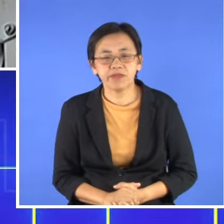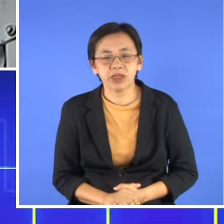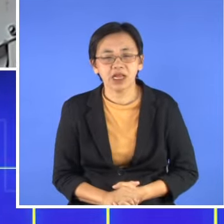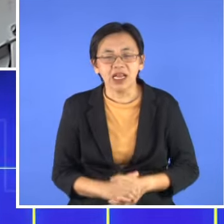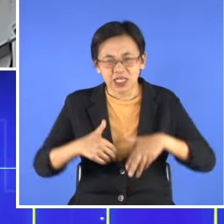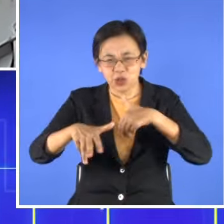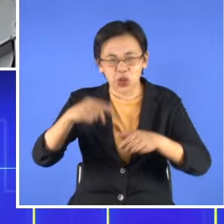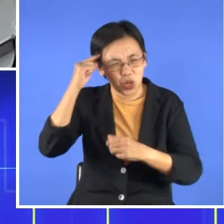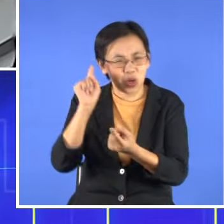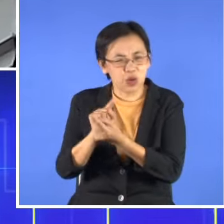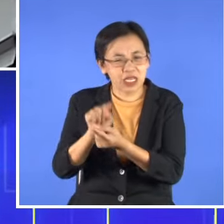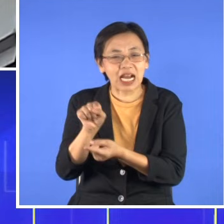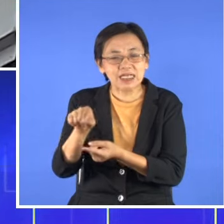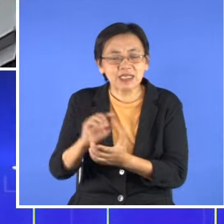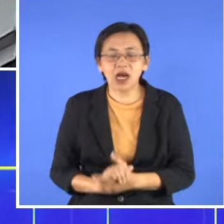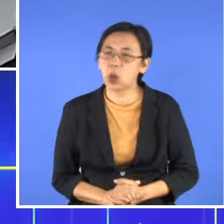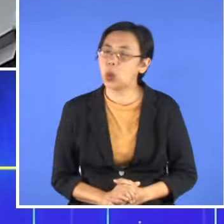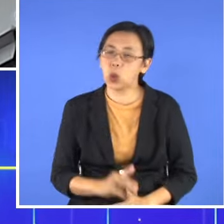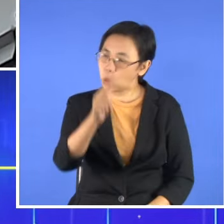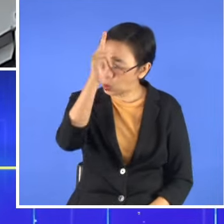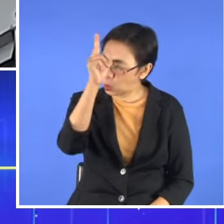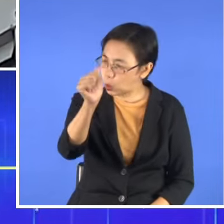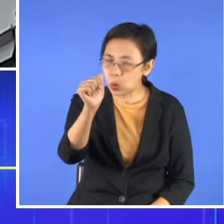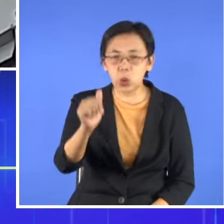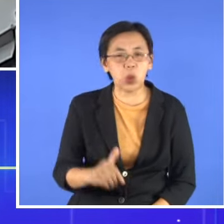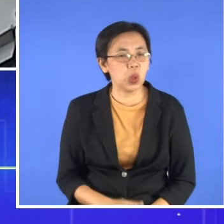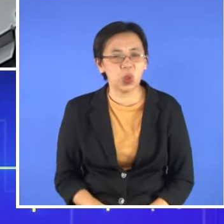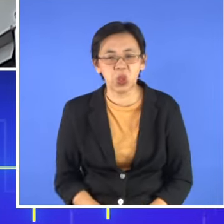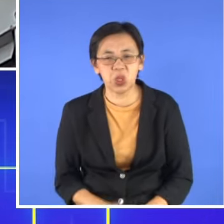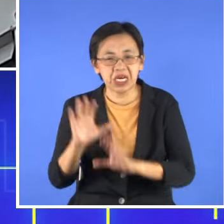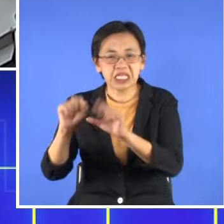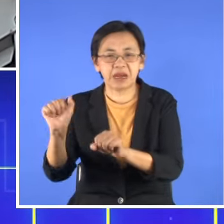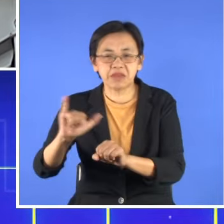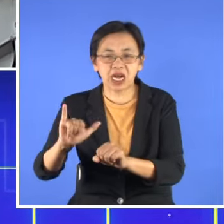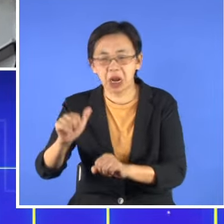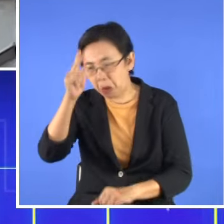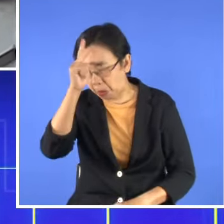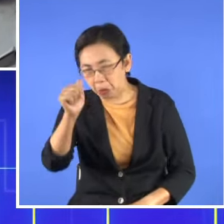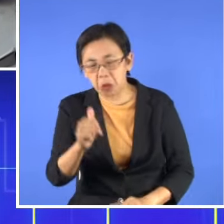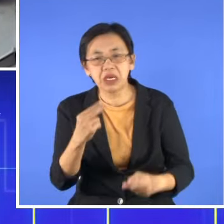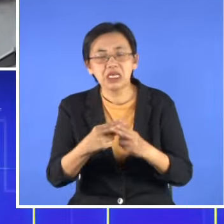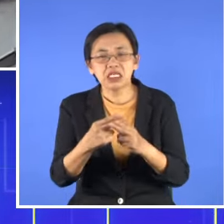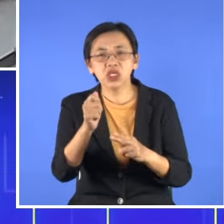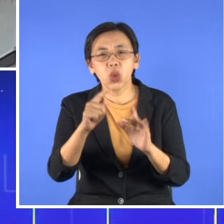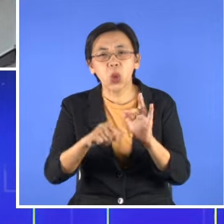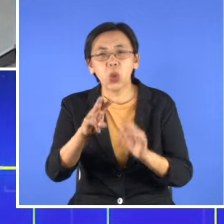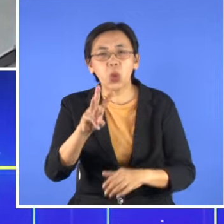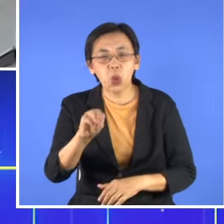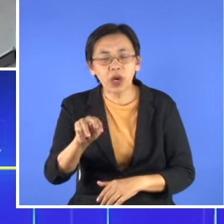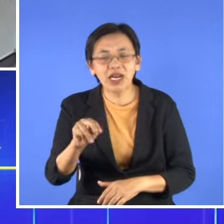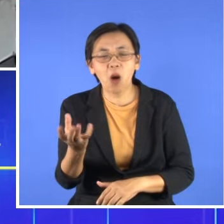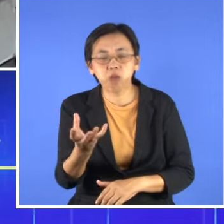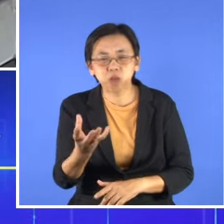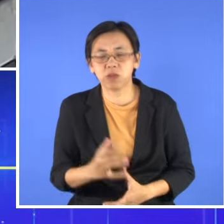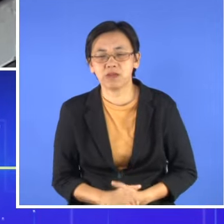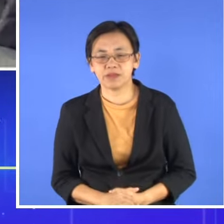ชื่อให้ลิงนะลิงนึงไอ้ตัวเนี้ยมันหัวโจกมากเลยมันยังไม่ถูกจับไอ้ตัวเนี้ยอ้วนวิชาเยนเหรอไอชื่อไออ้วนอ้วนวิชาเยนมันอยู่ที่ถนน